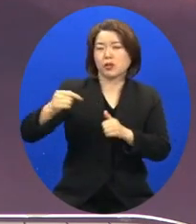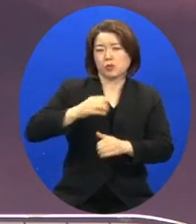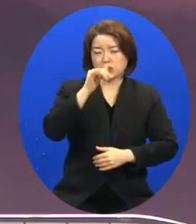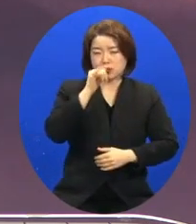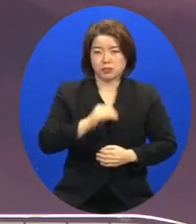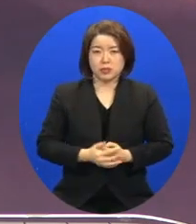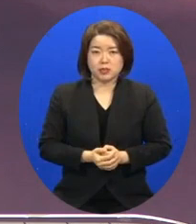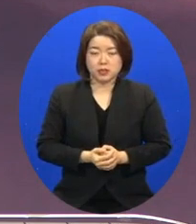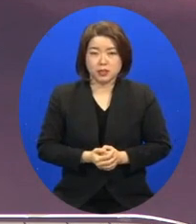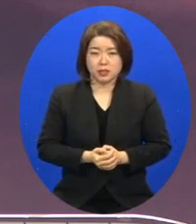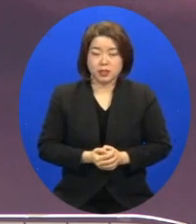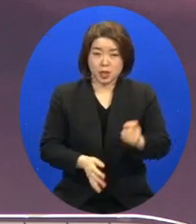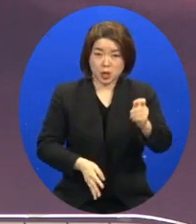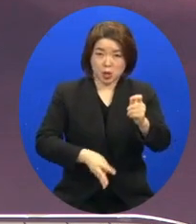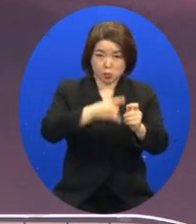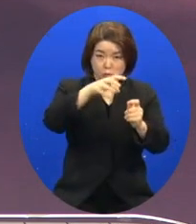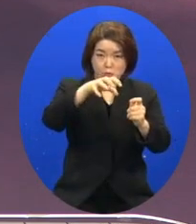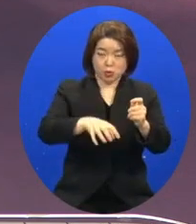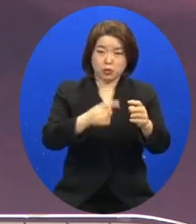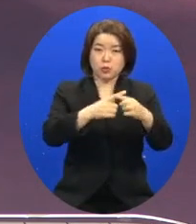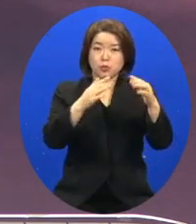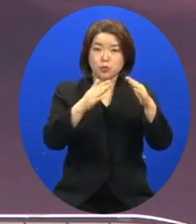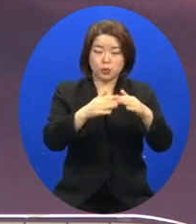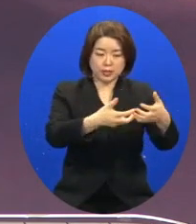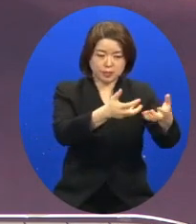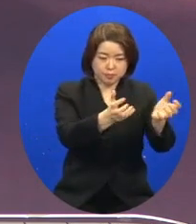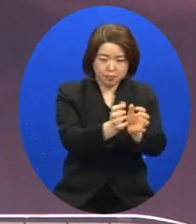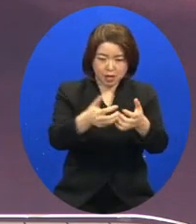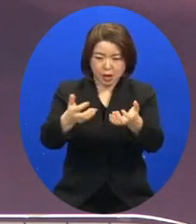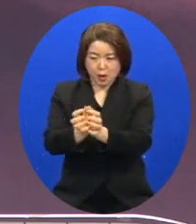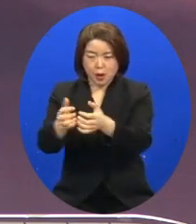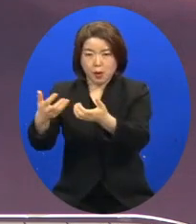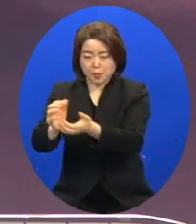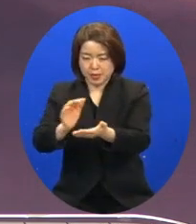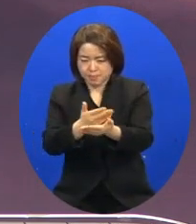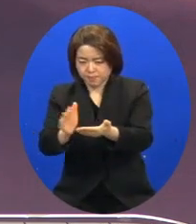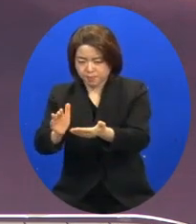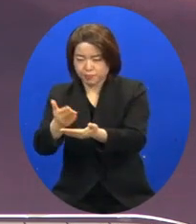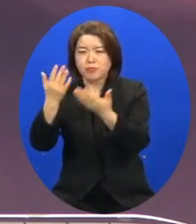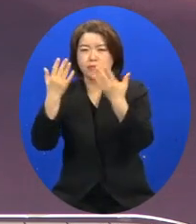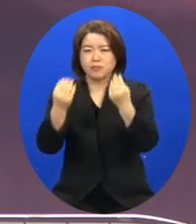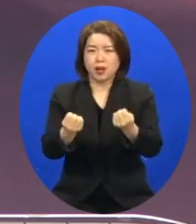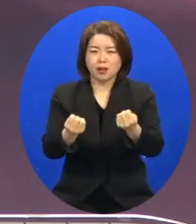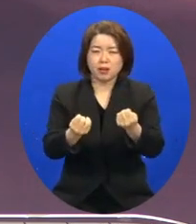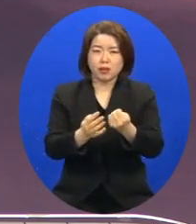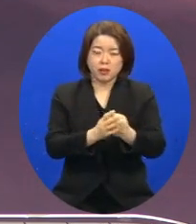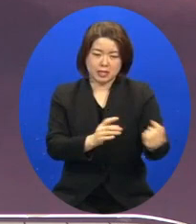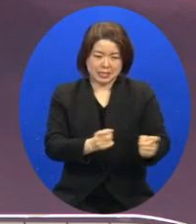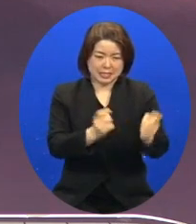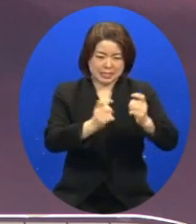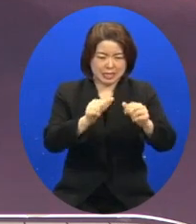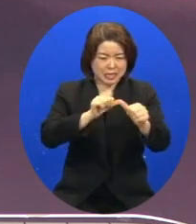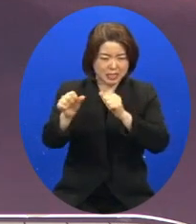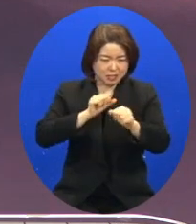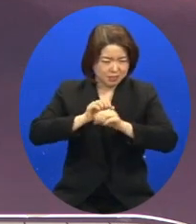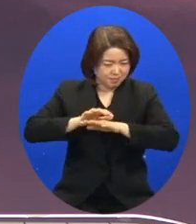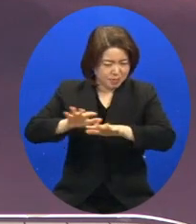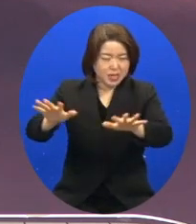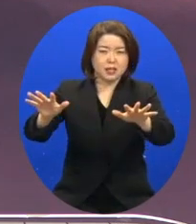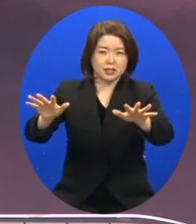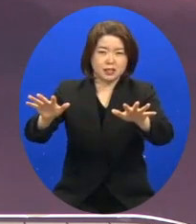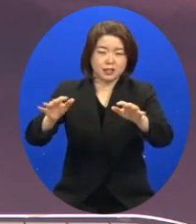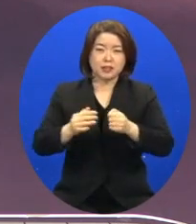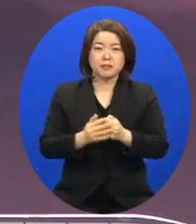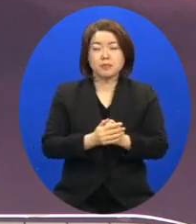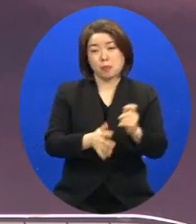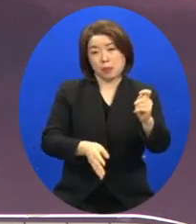고린도 교회는 굉장히 파가 많이 갈려진 교회입니다. 아주 싸우기로 소문난 교회입니다.